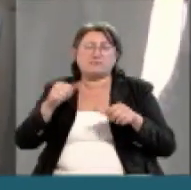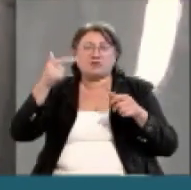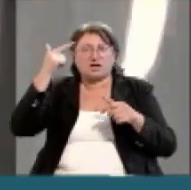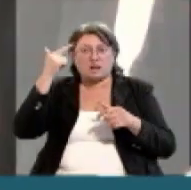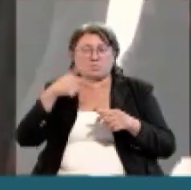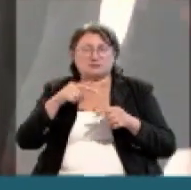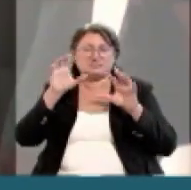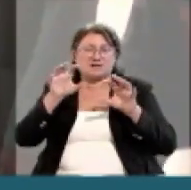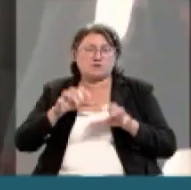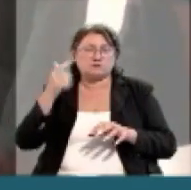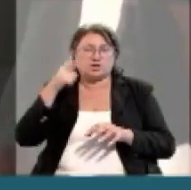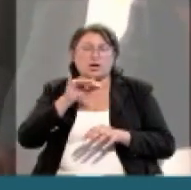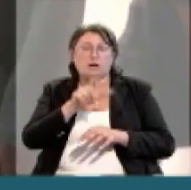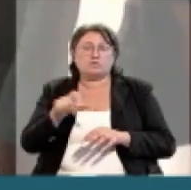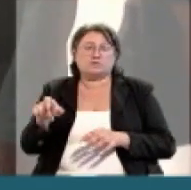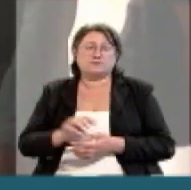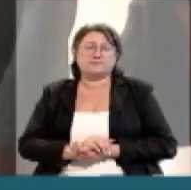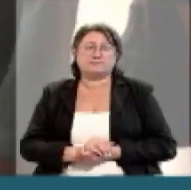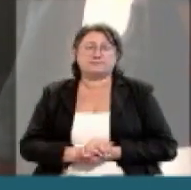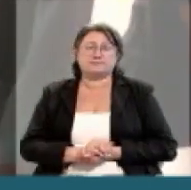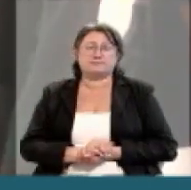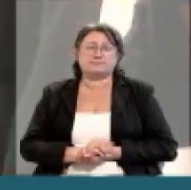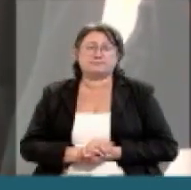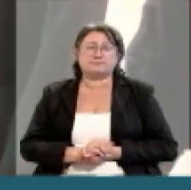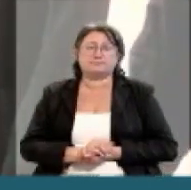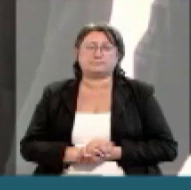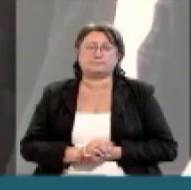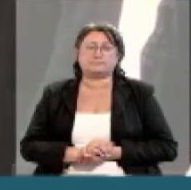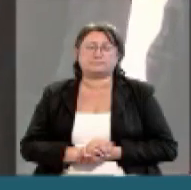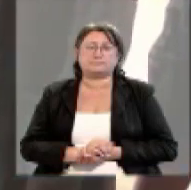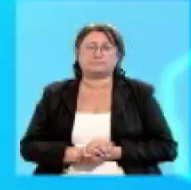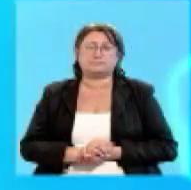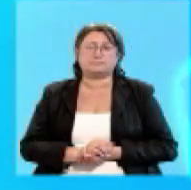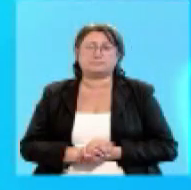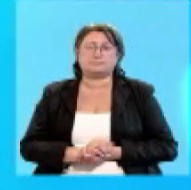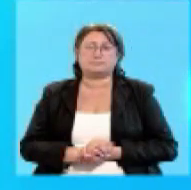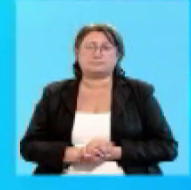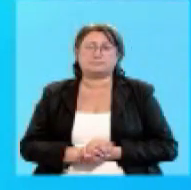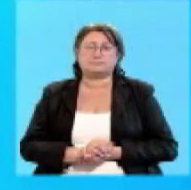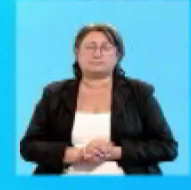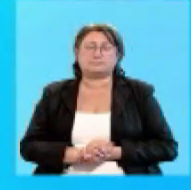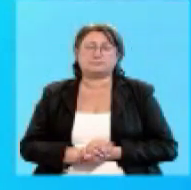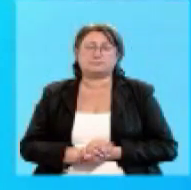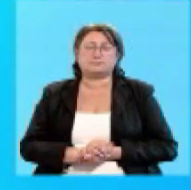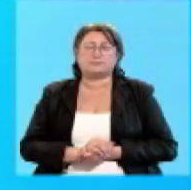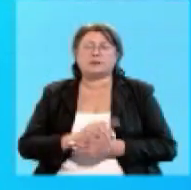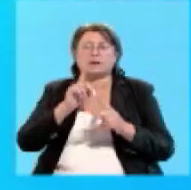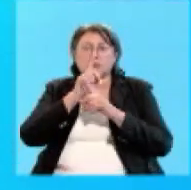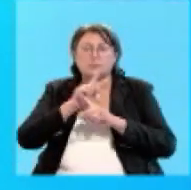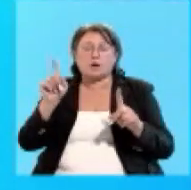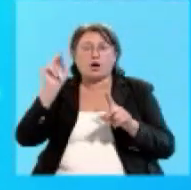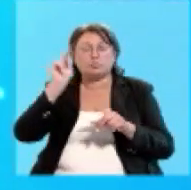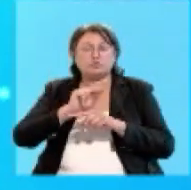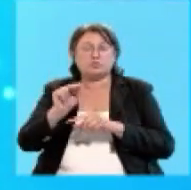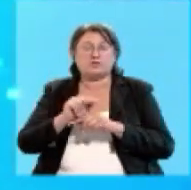платформасында арыз тастап керек кеңес алуға мүмкіндік бар. Гүлім Қажымқызы, Қостанай телеарнасы. Қазіргі уақытта мүмкіндігі